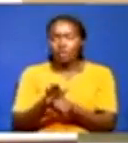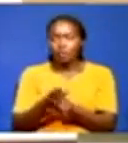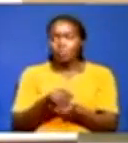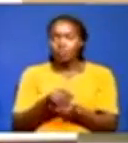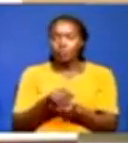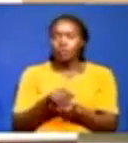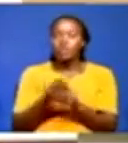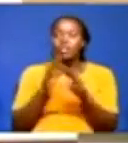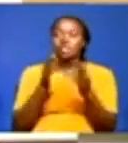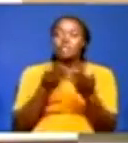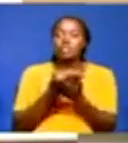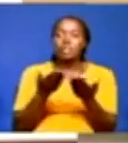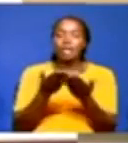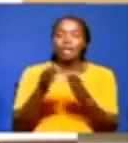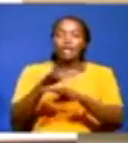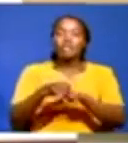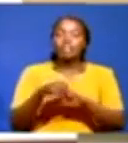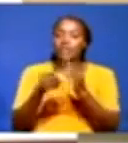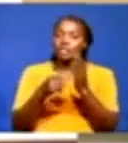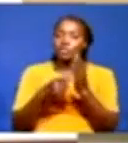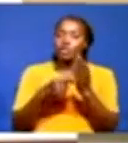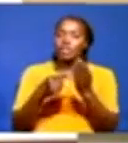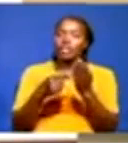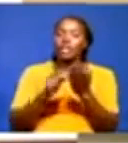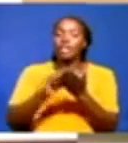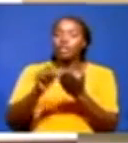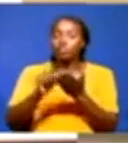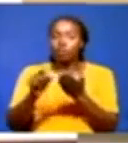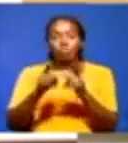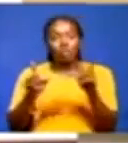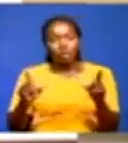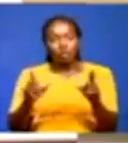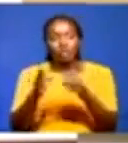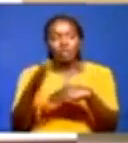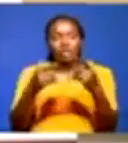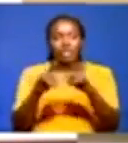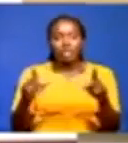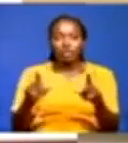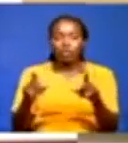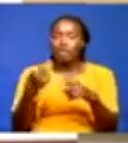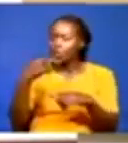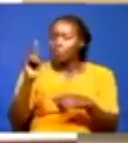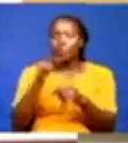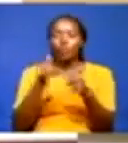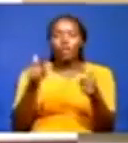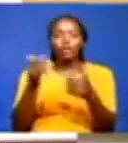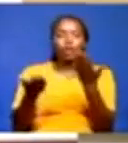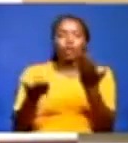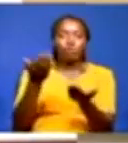mtihani huo masomo ya Kiingereza, Kiswahili lugha, Kiswahili insha na somo la ishara yalifanya vyema yakilinganishwa na